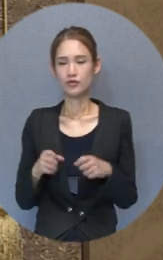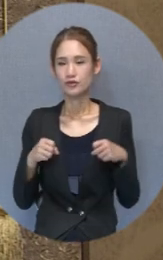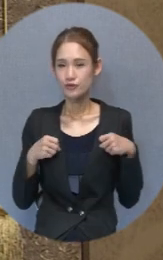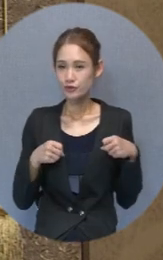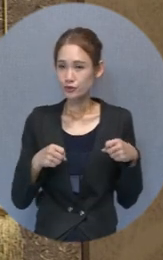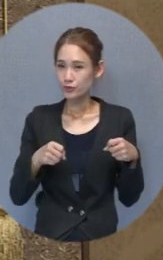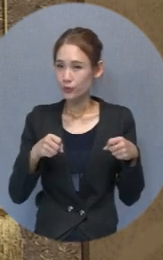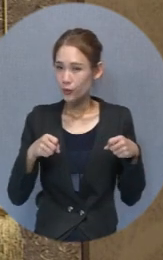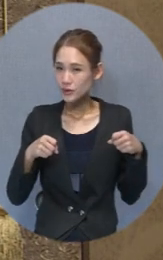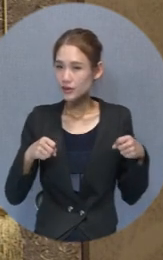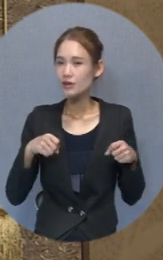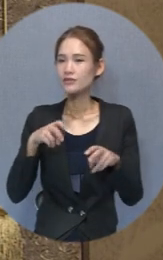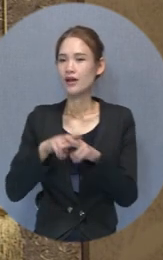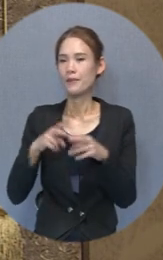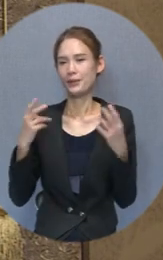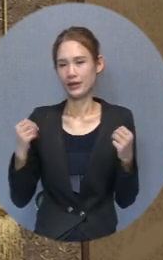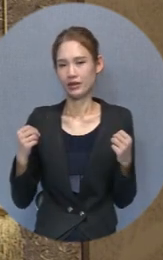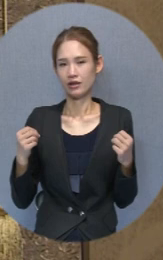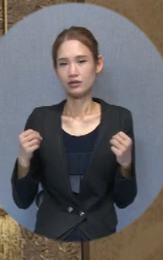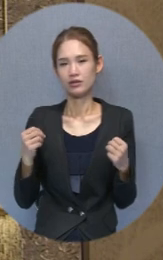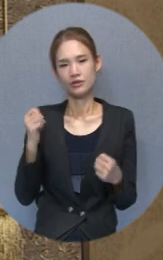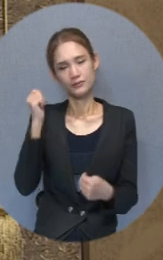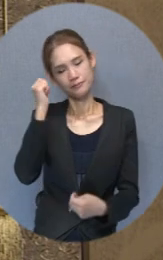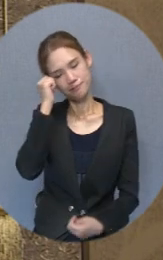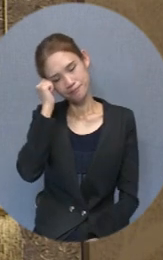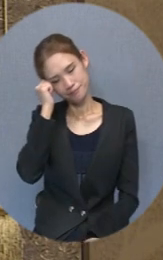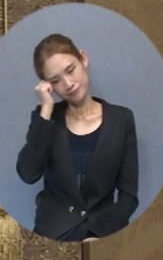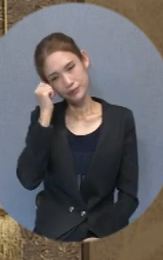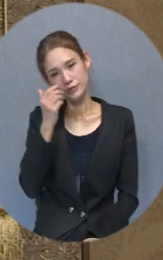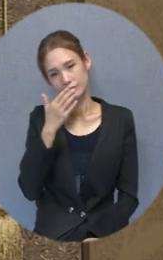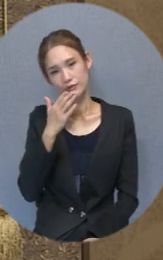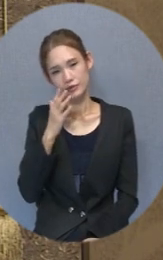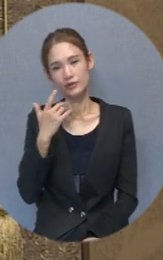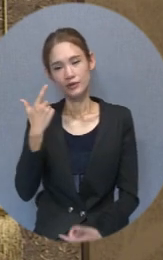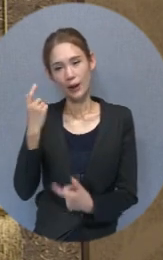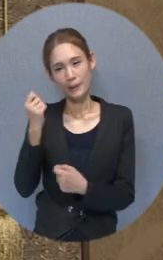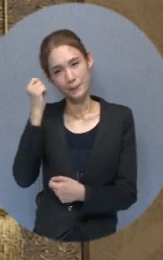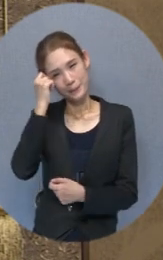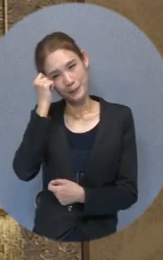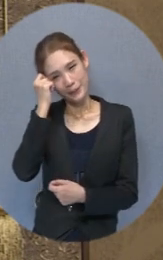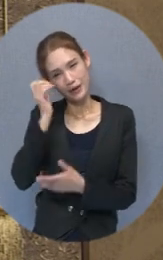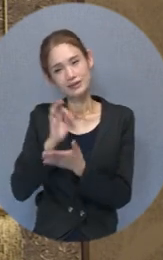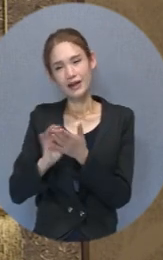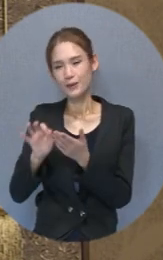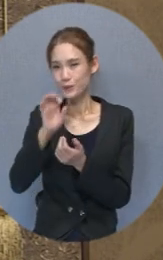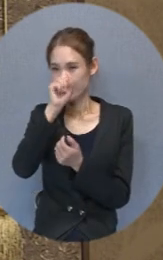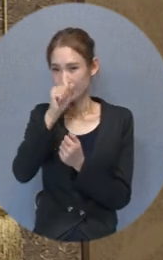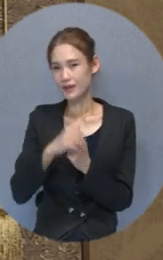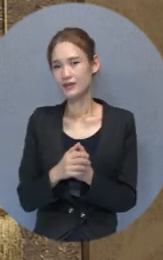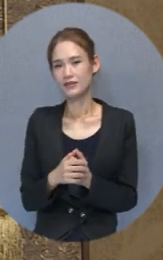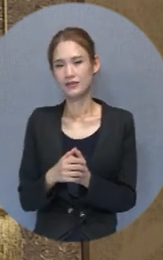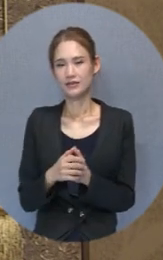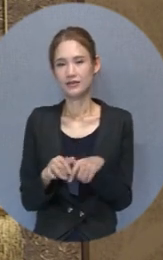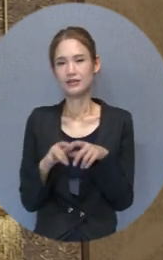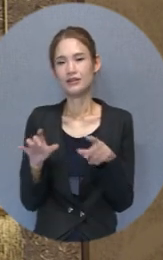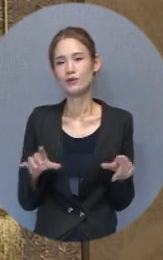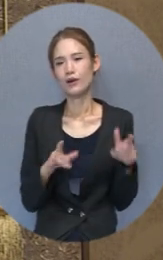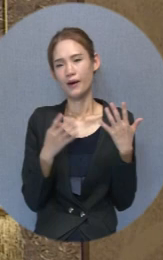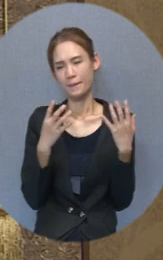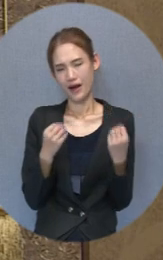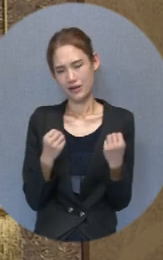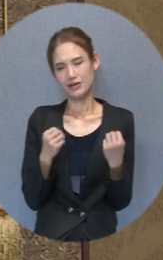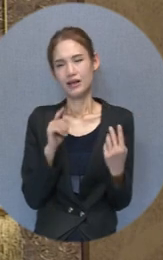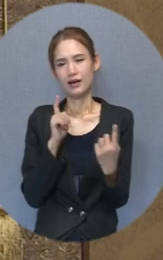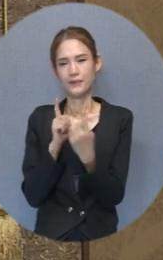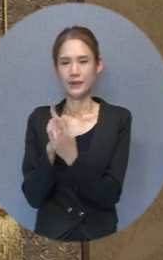이용할 때니까 네. 뭐 베개로도 사용할 수 있고 네, 딱 베개로 네, 좋은 사이즈네요. 네. 그렇게 해서 일상에서 많이